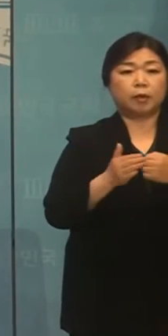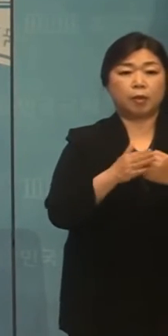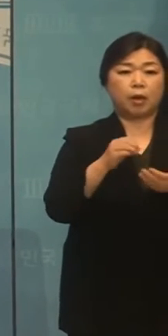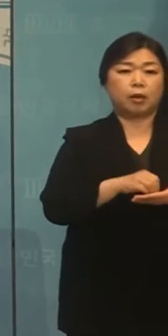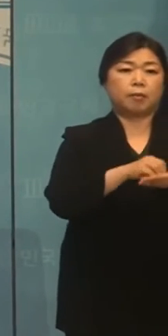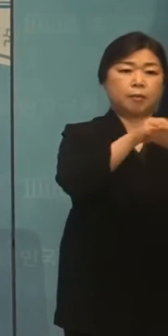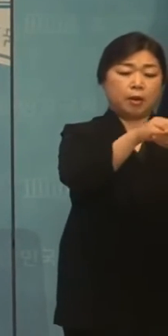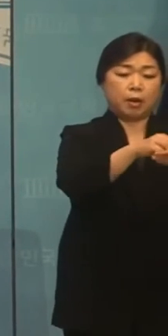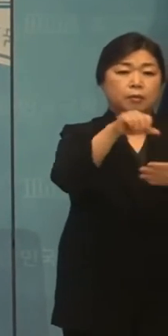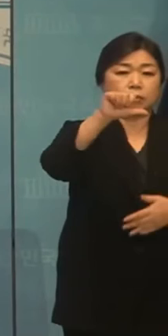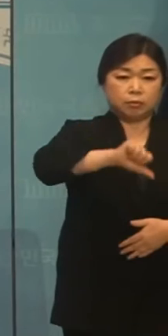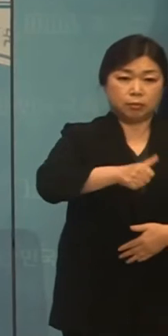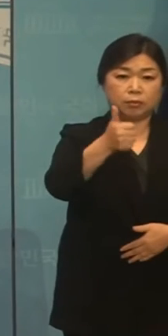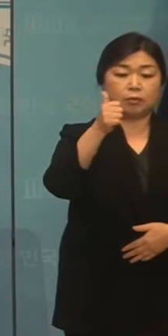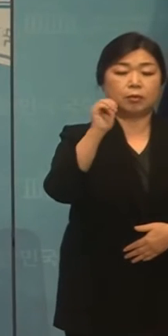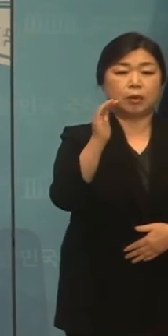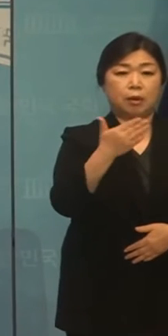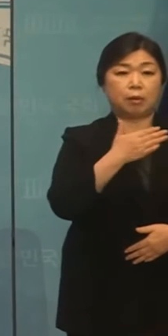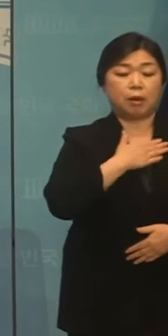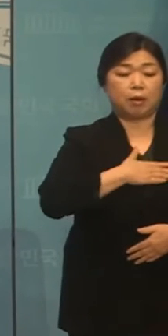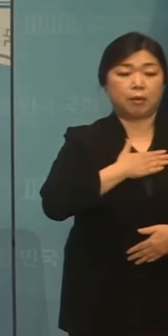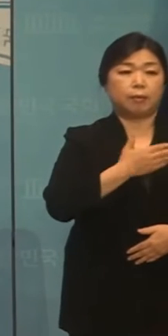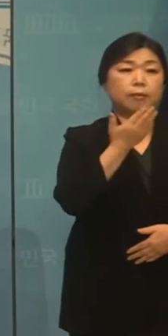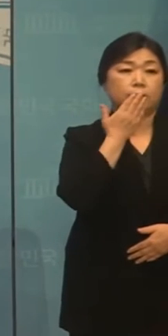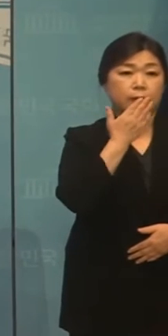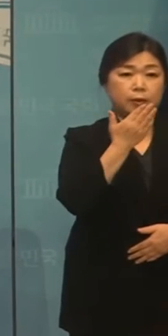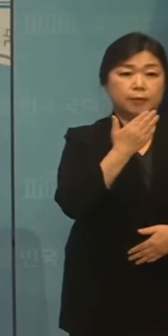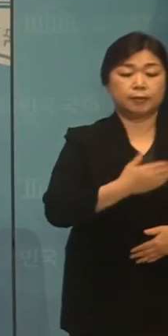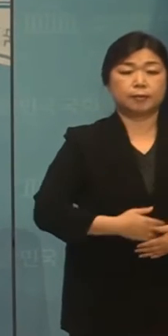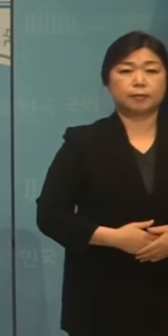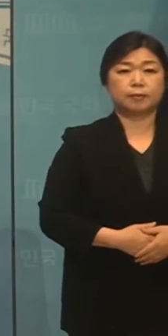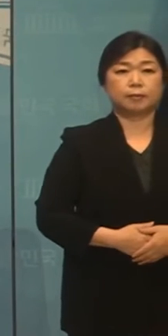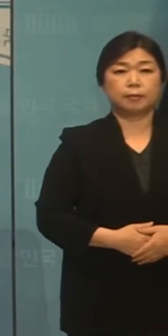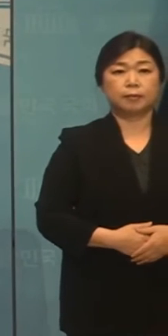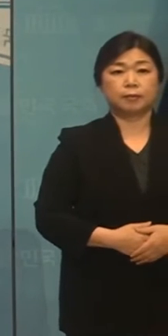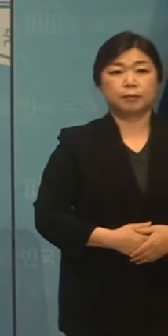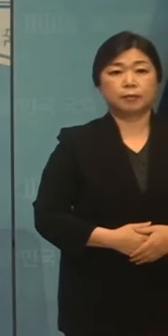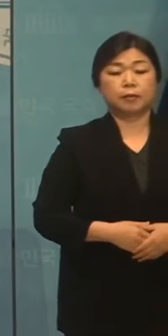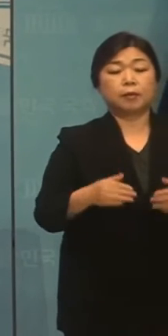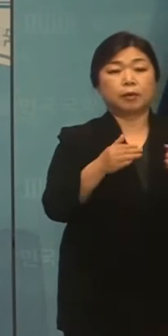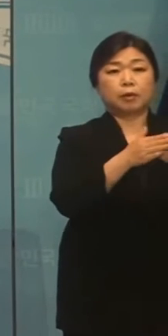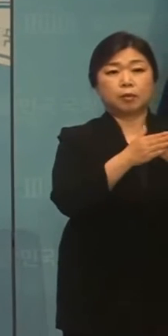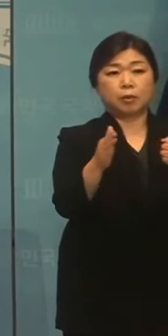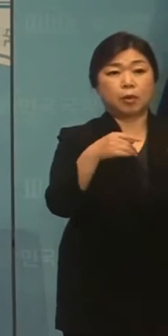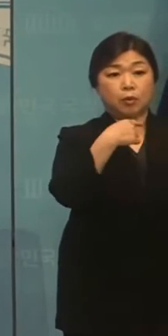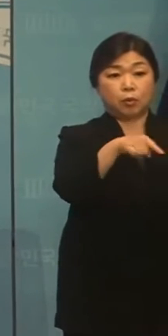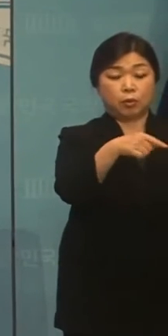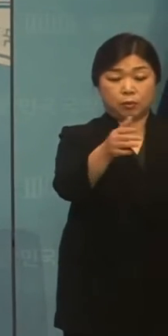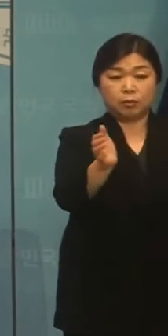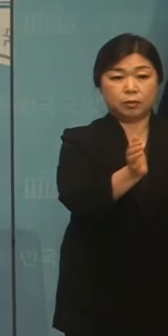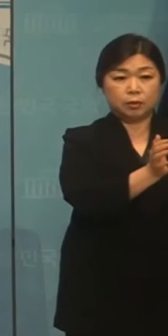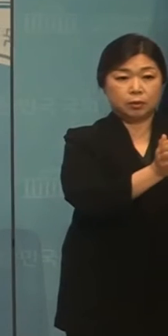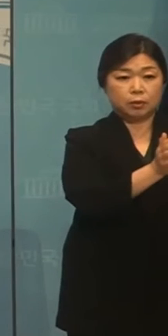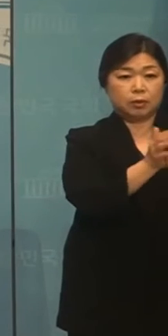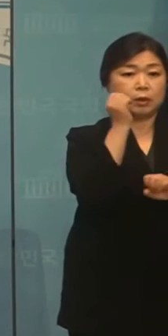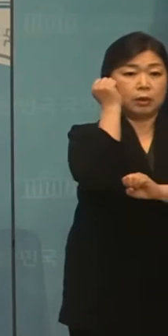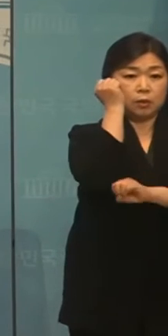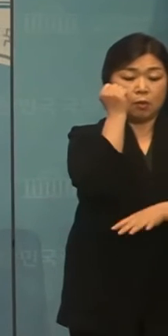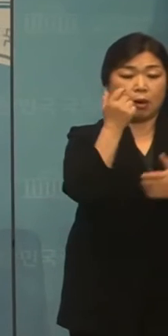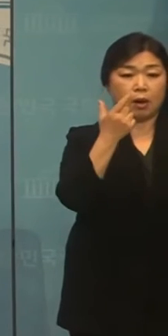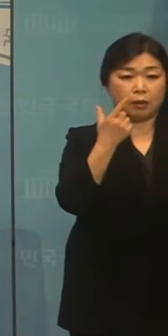입학이 좌우됨을 알 수 있었습니다. 이에 교육부는 기존과